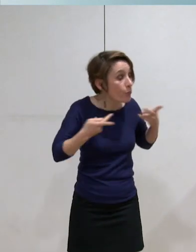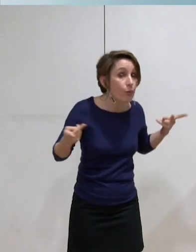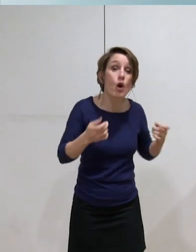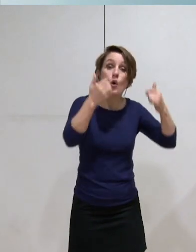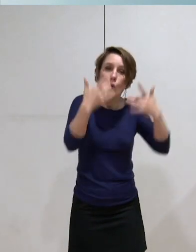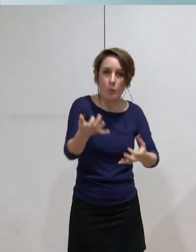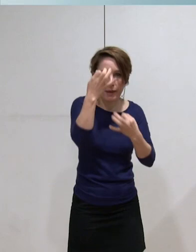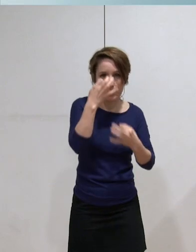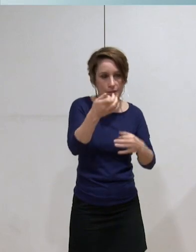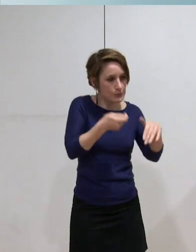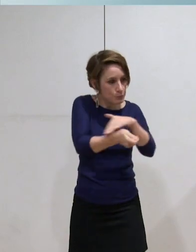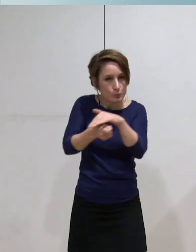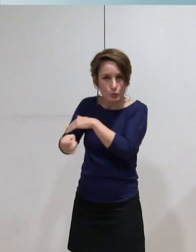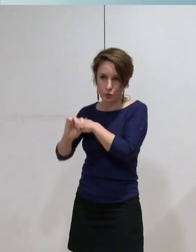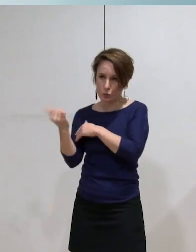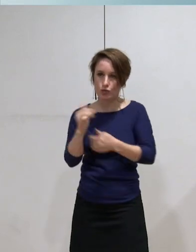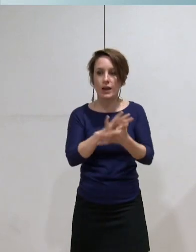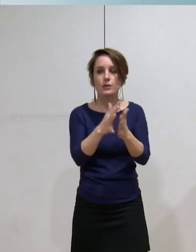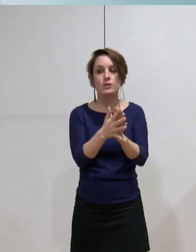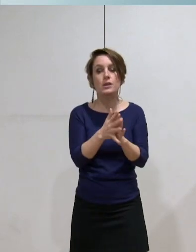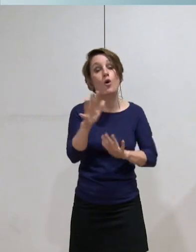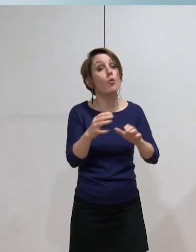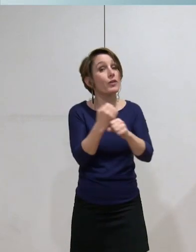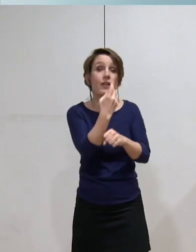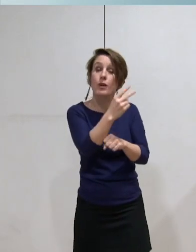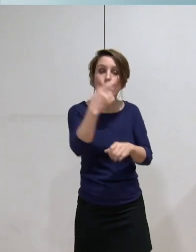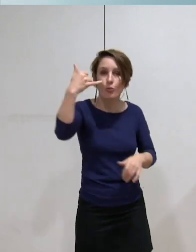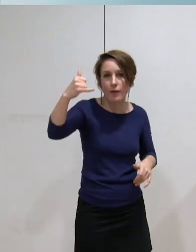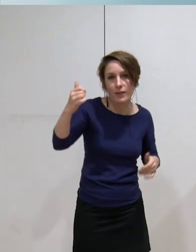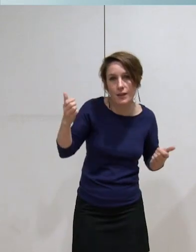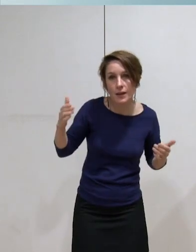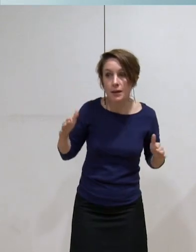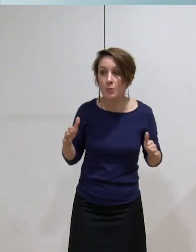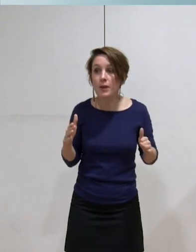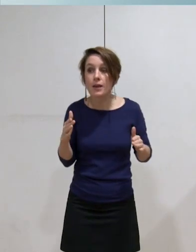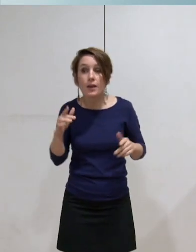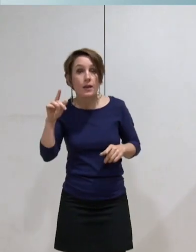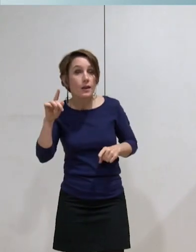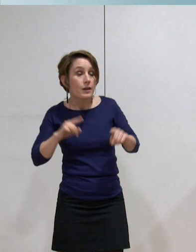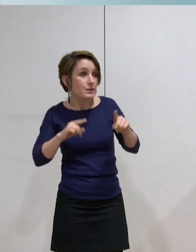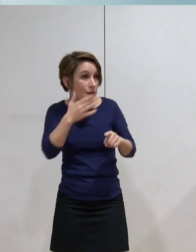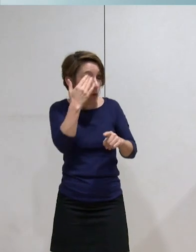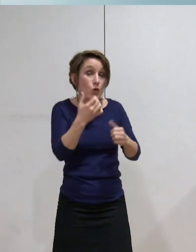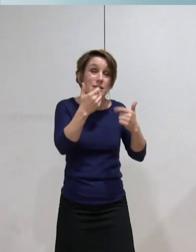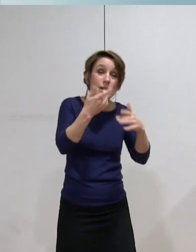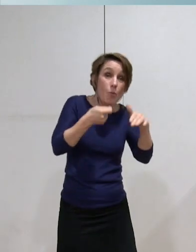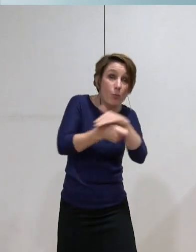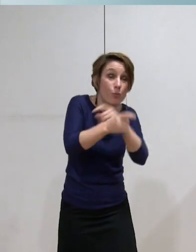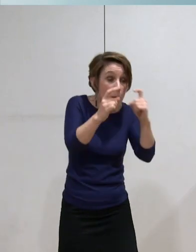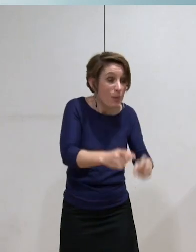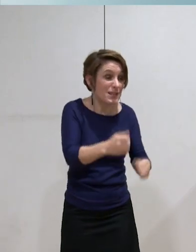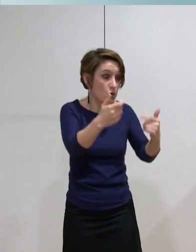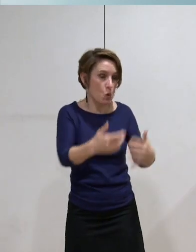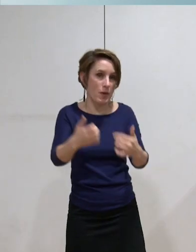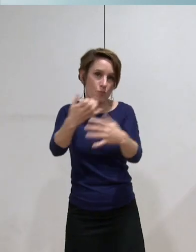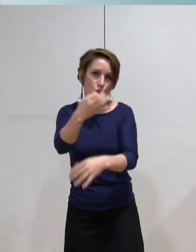travail n'est pas encore totalement terminé pour tel et tel si des niveaux de baisse sont évalués ou pas c'est pas ici que ça se joue ça